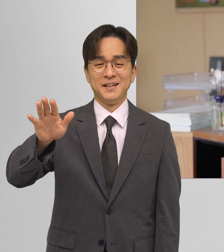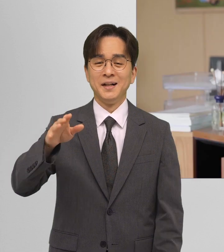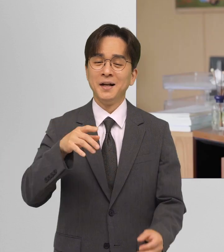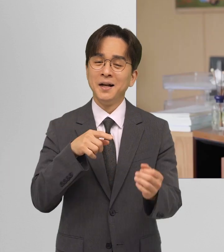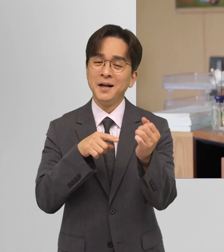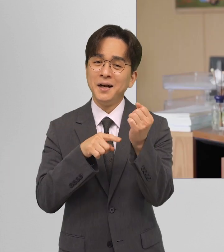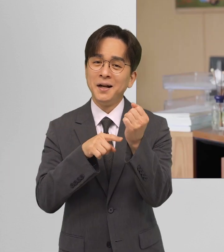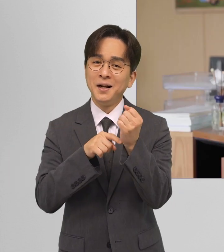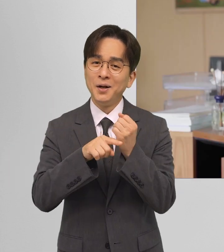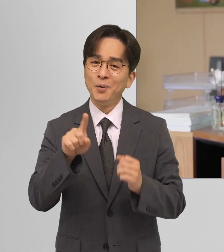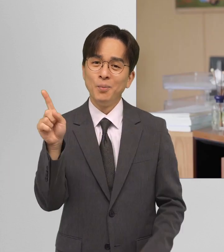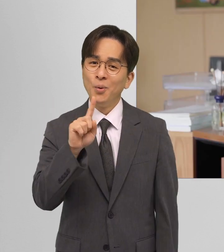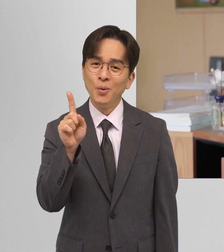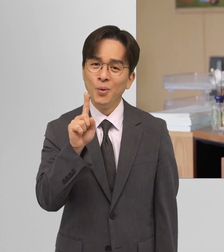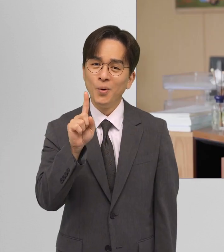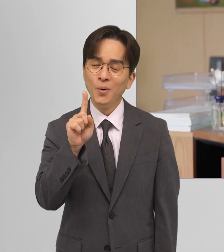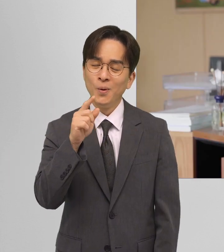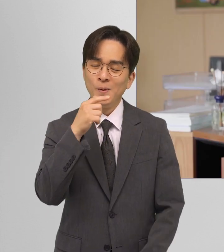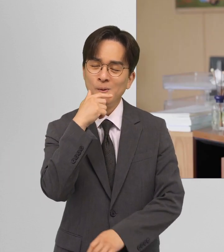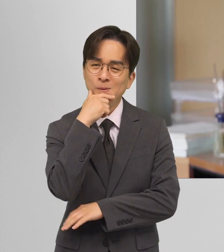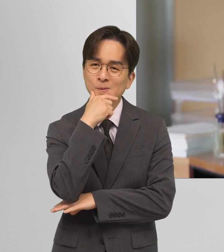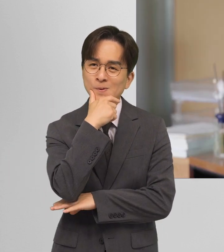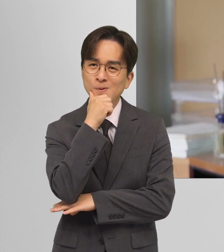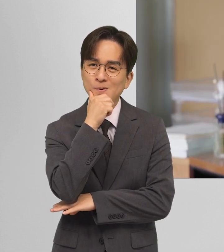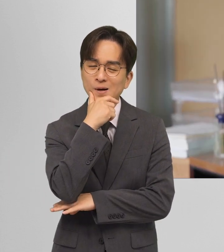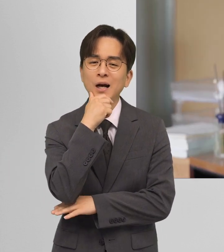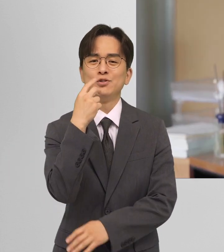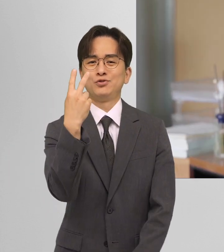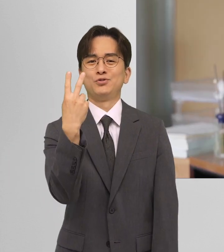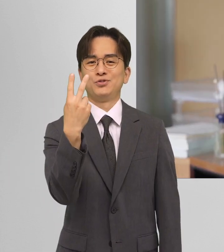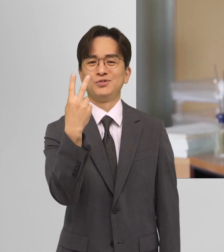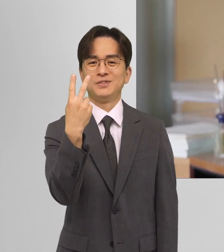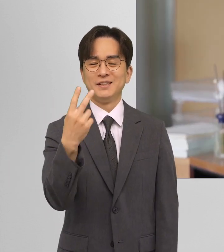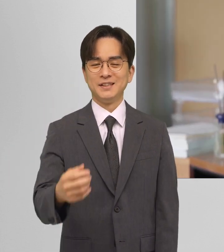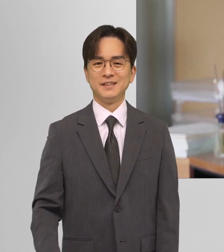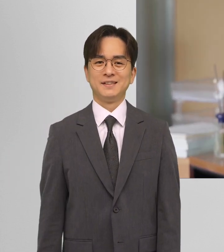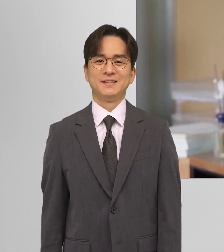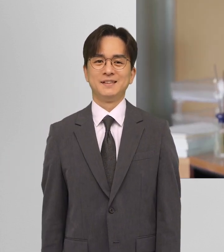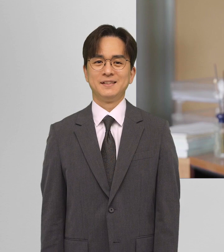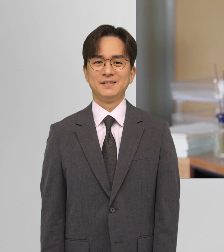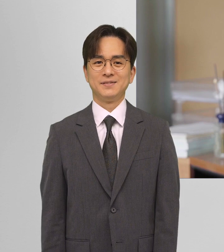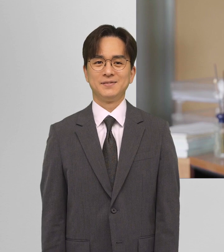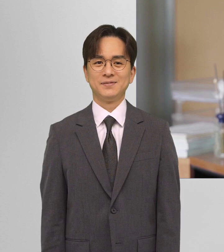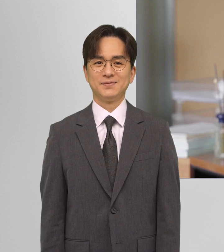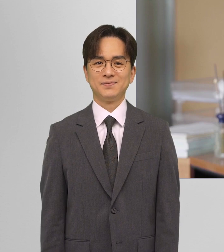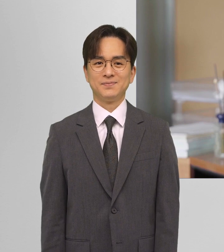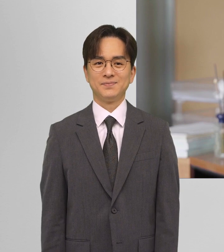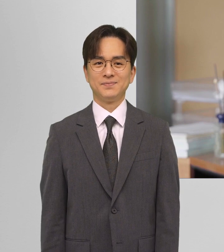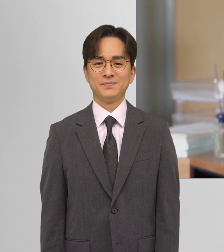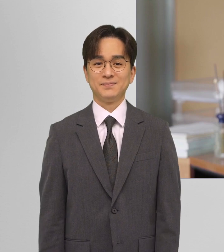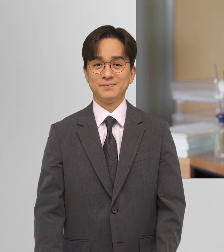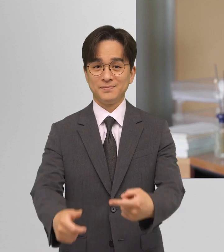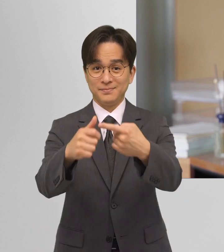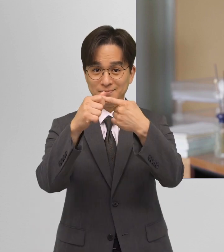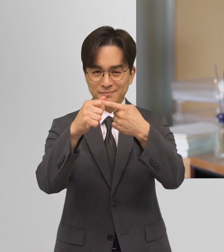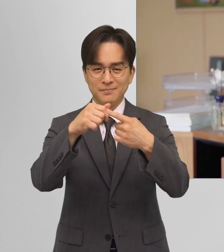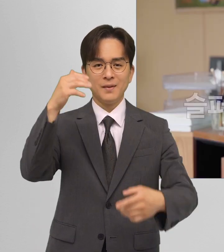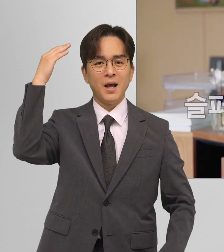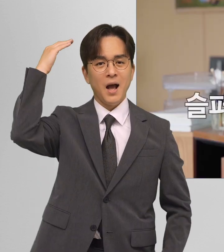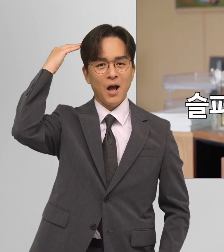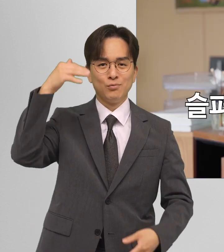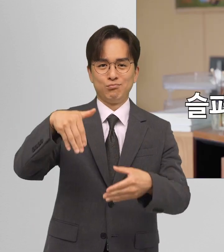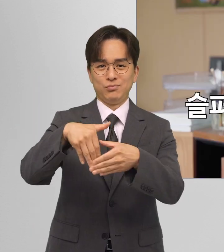깨닫고 실망해서 돌아가기도 했었는데, 2가지 정도는 생각해 볼 수 있을 것 같아요. 첫